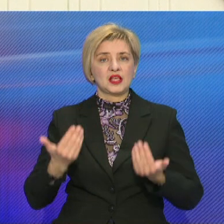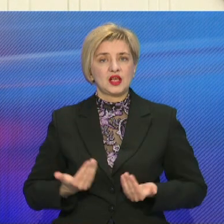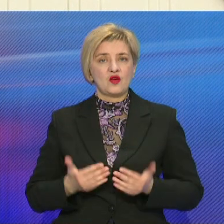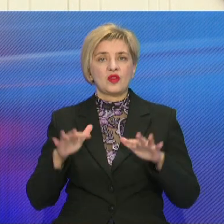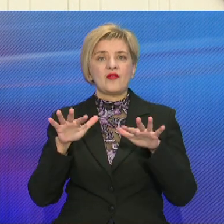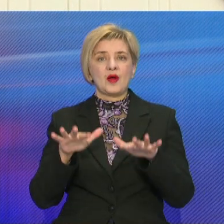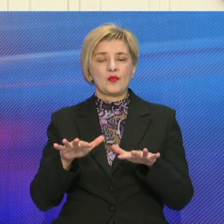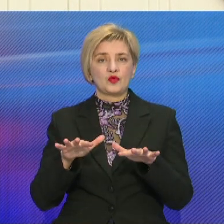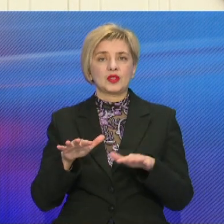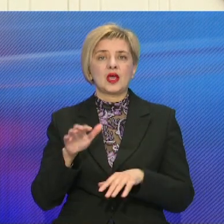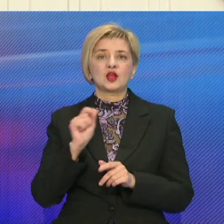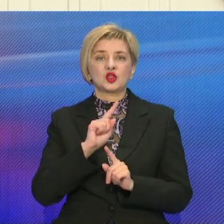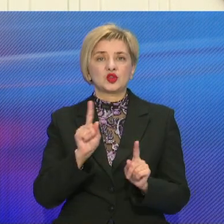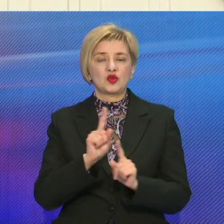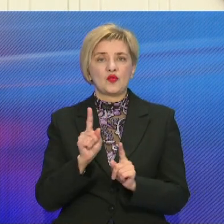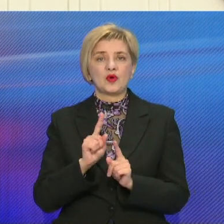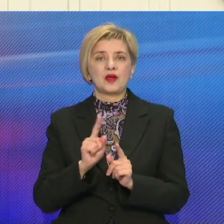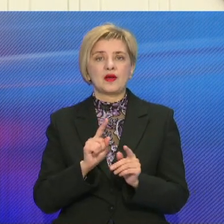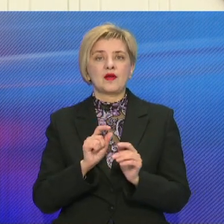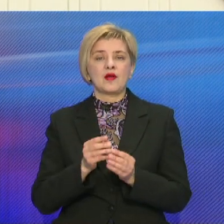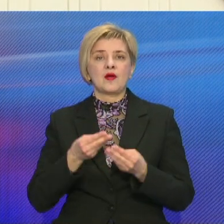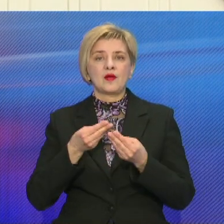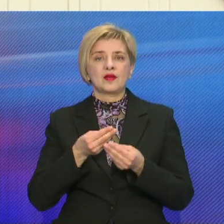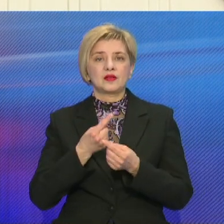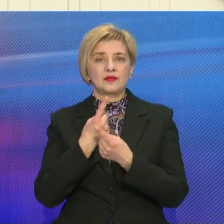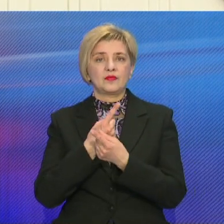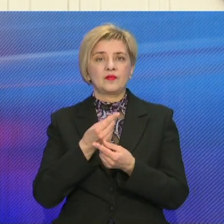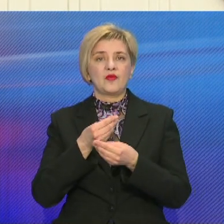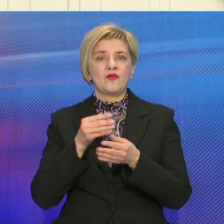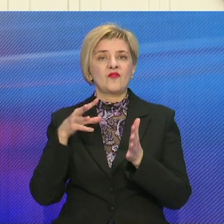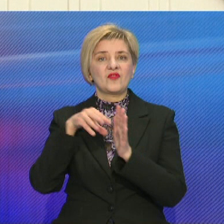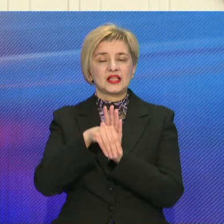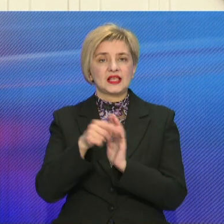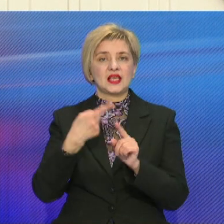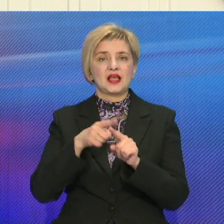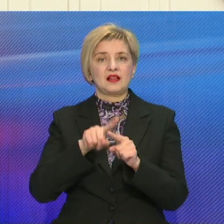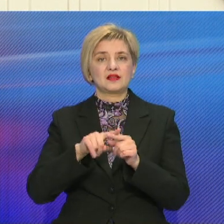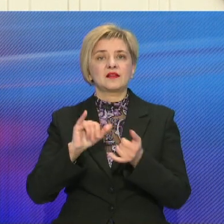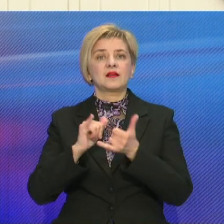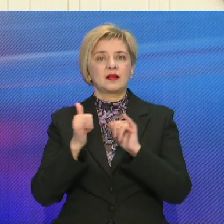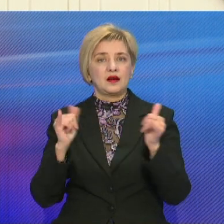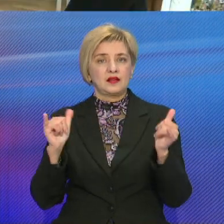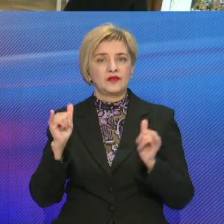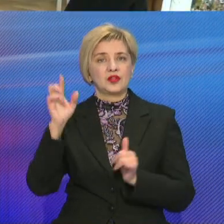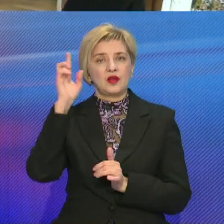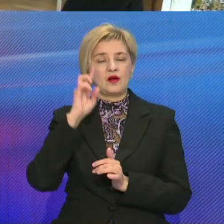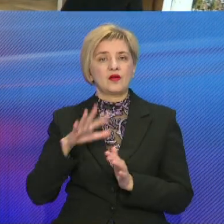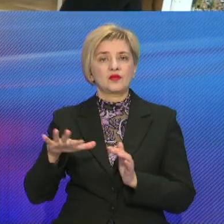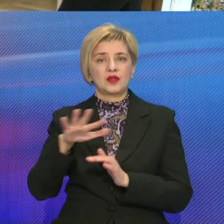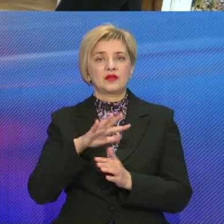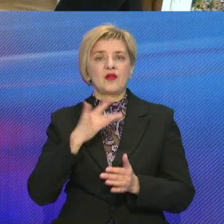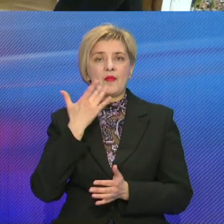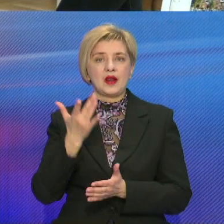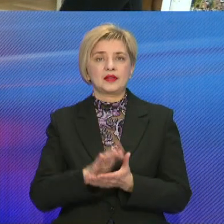чтобы довести те тенденции, которые есть в обществе, для того, чтобы стать проводниками государственной политики. Со